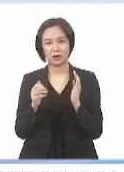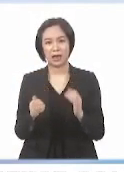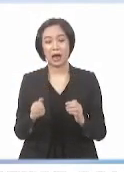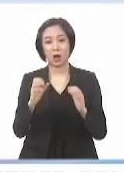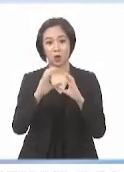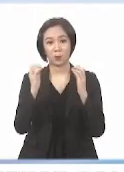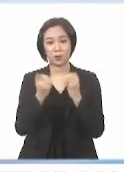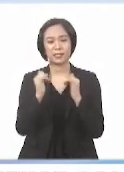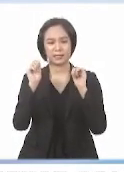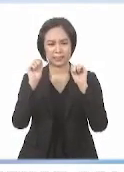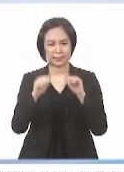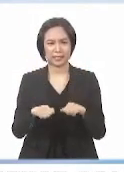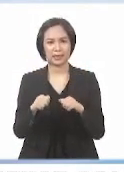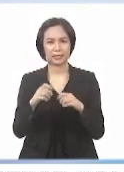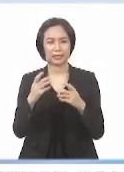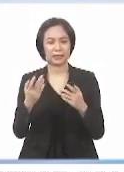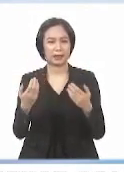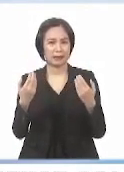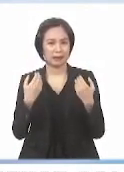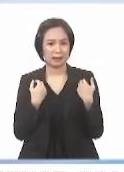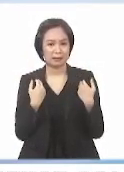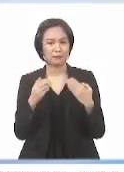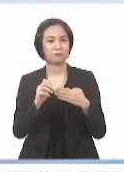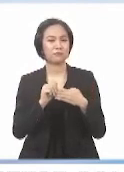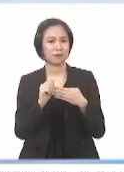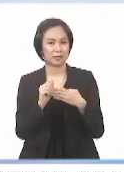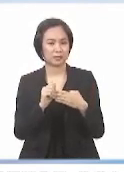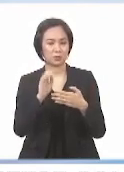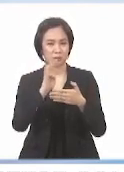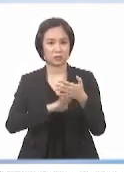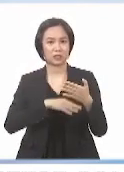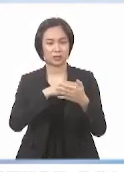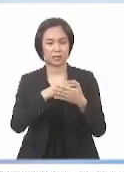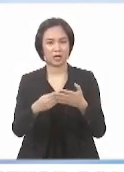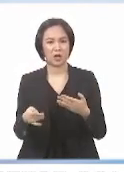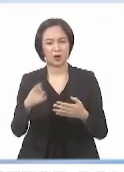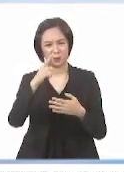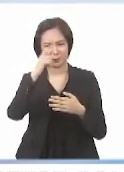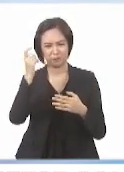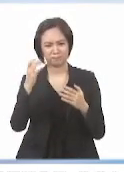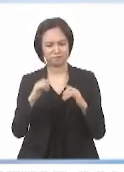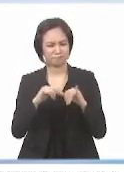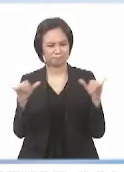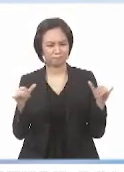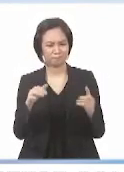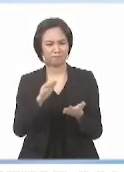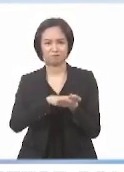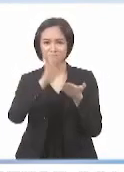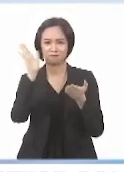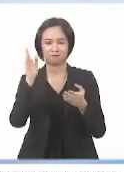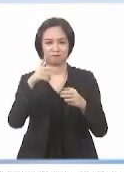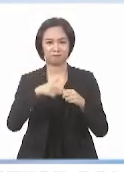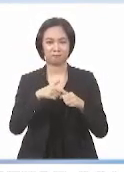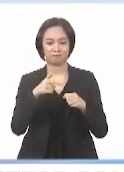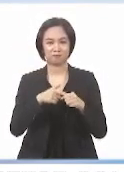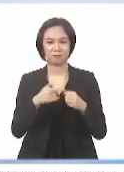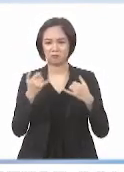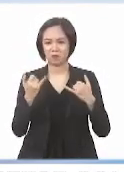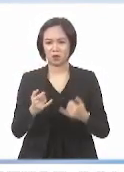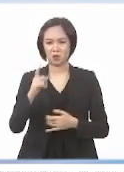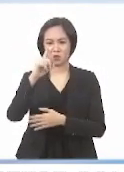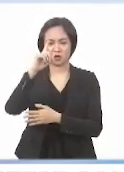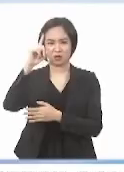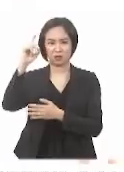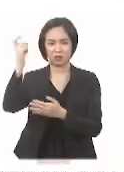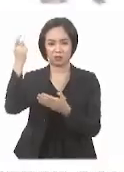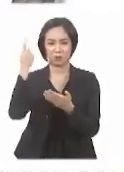sa mga itinatakdang tuntunin at kondisyon habang hindi pa bumababa ang gasolina at diesel na pumalo na ngayon sa halos 100 pesos